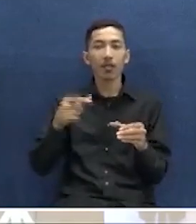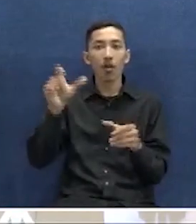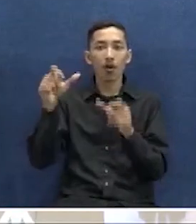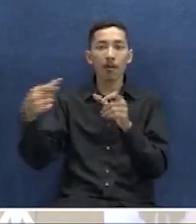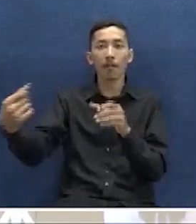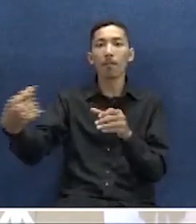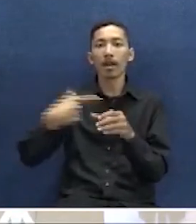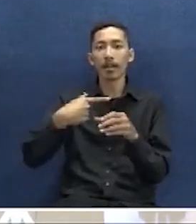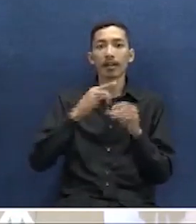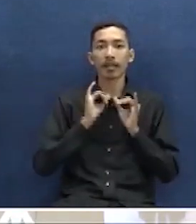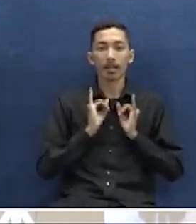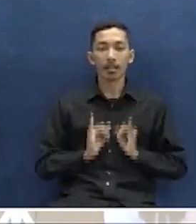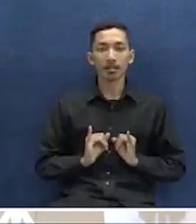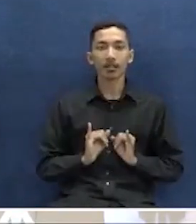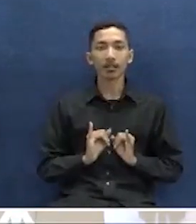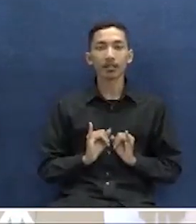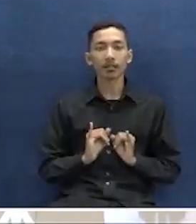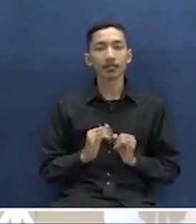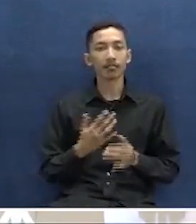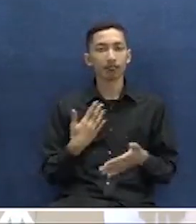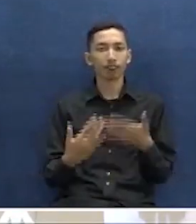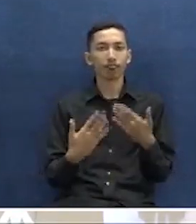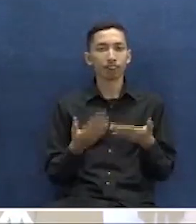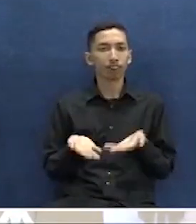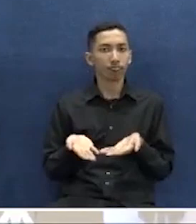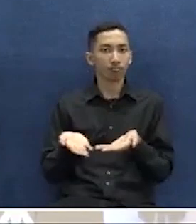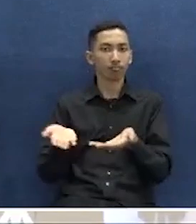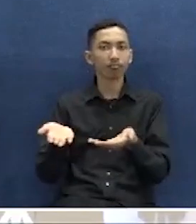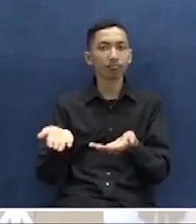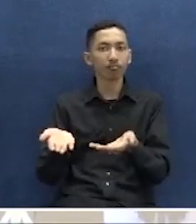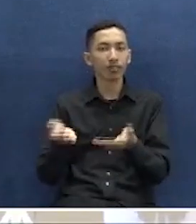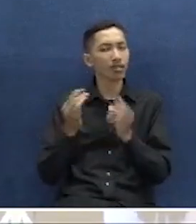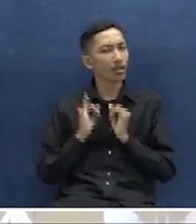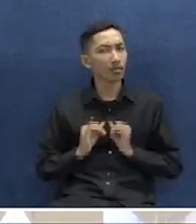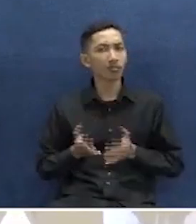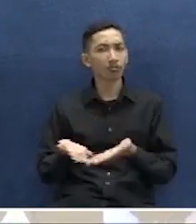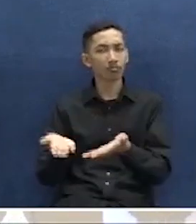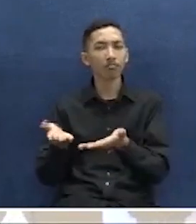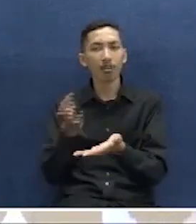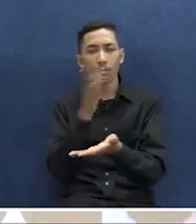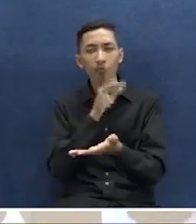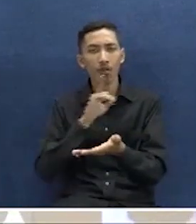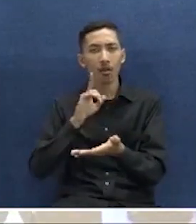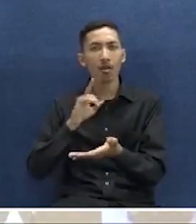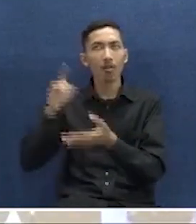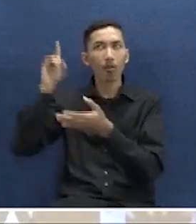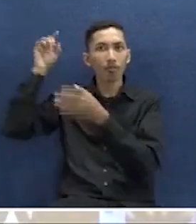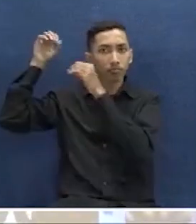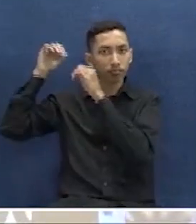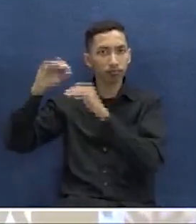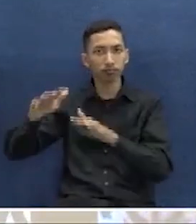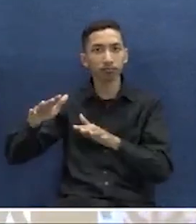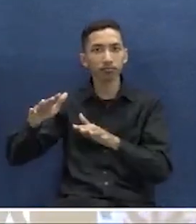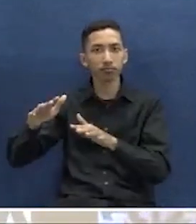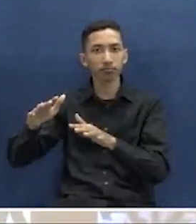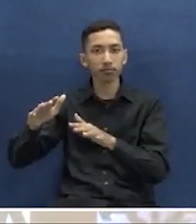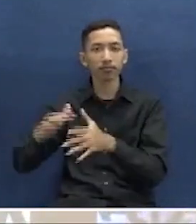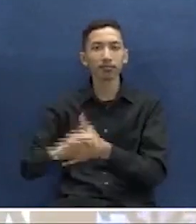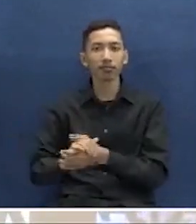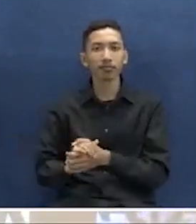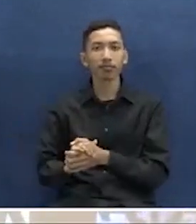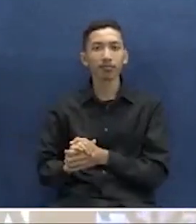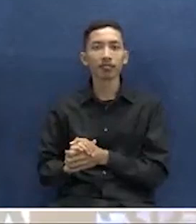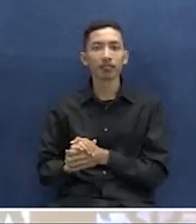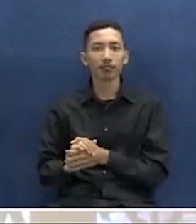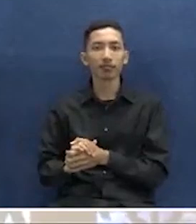nge-rap tanyain ini hari berapa kali bolak-balik lu ikhlas Bro udah iklan hamdulillah udah berkah Nia uang itu masuk laci Bu itu